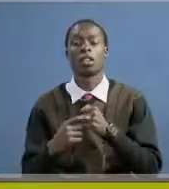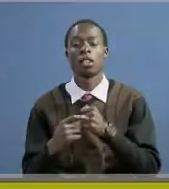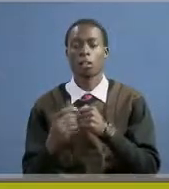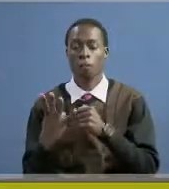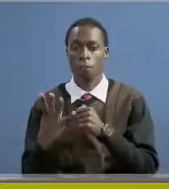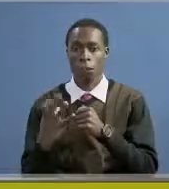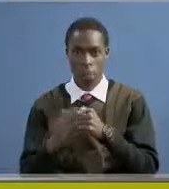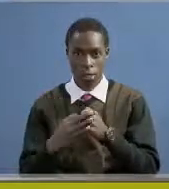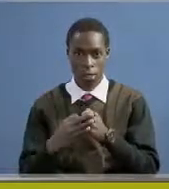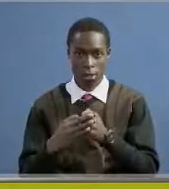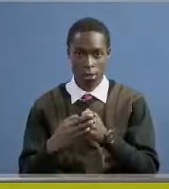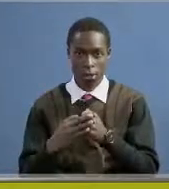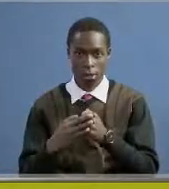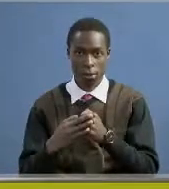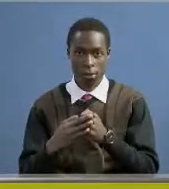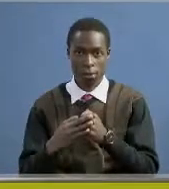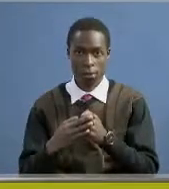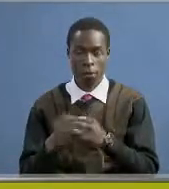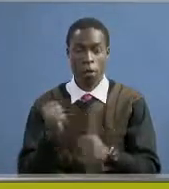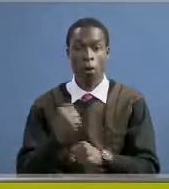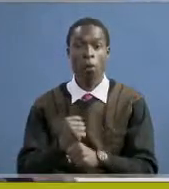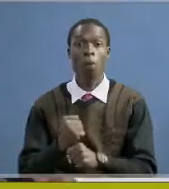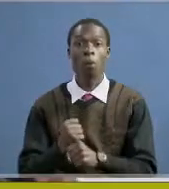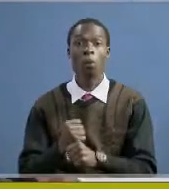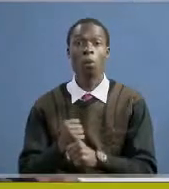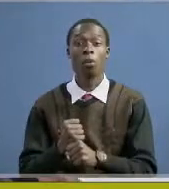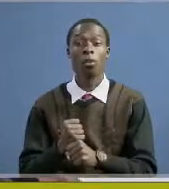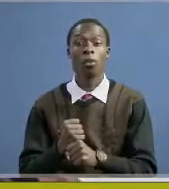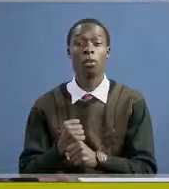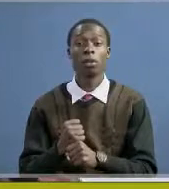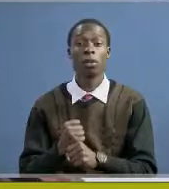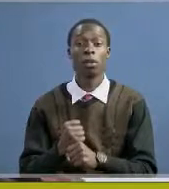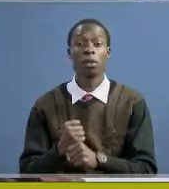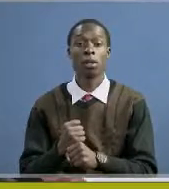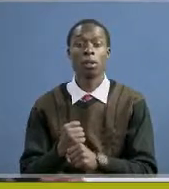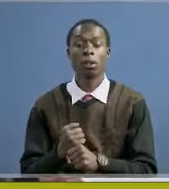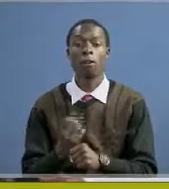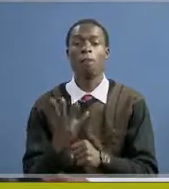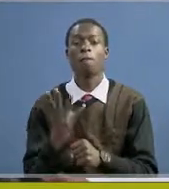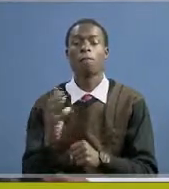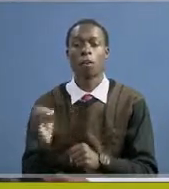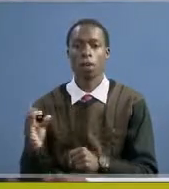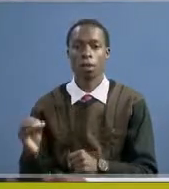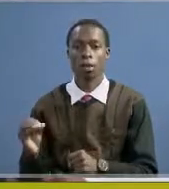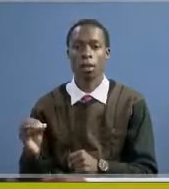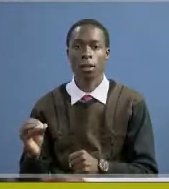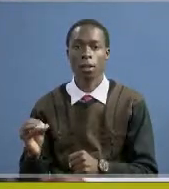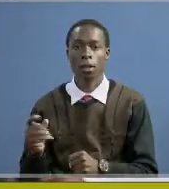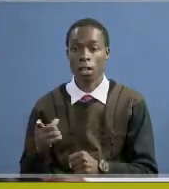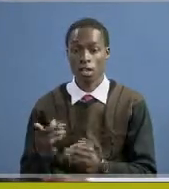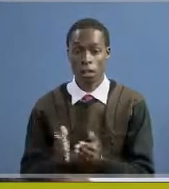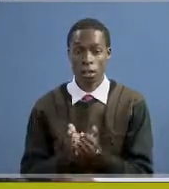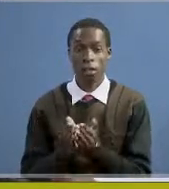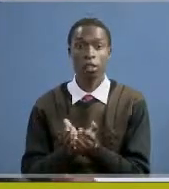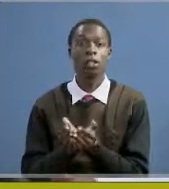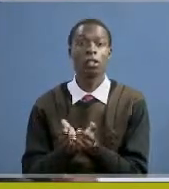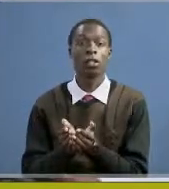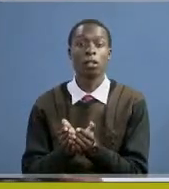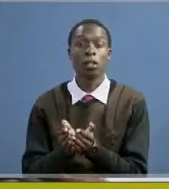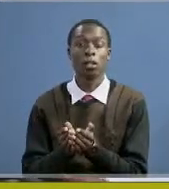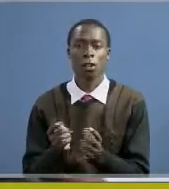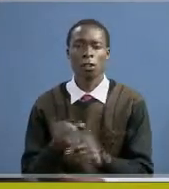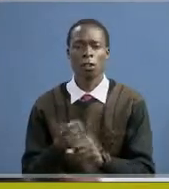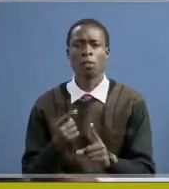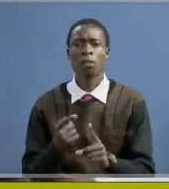648 na wafanyikazi au crew 400. Meli hii